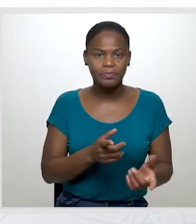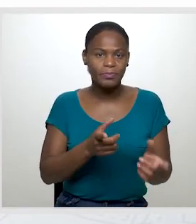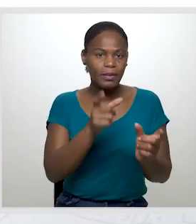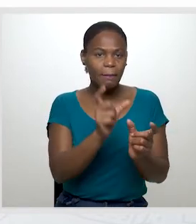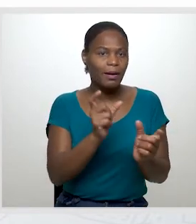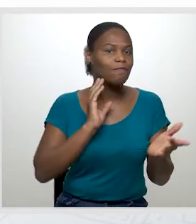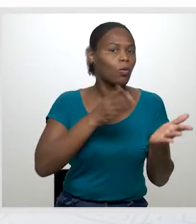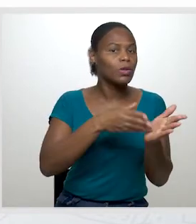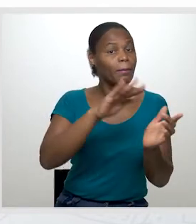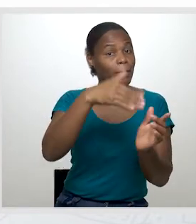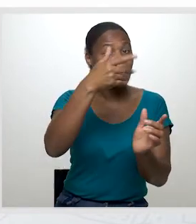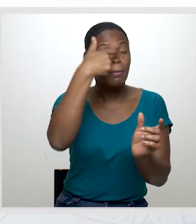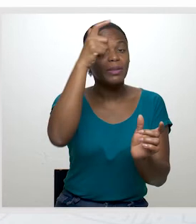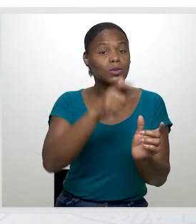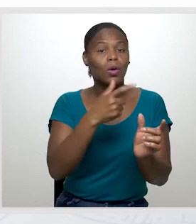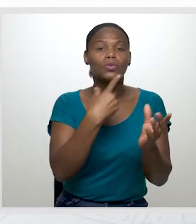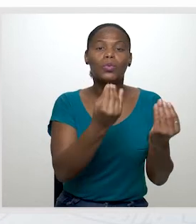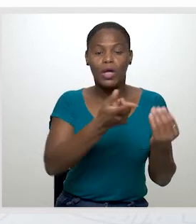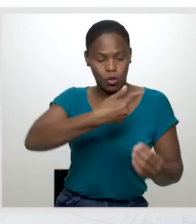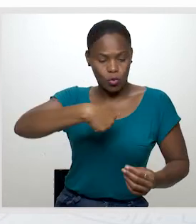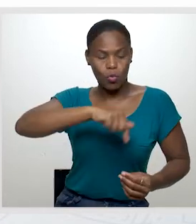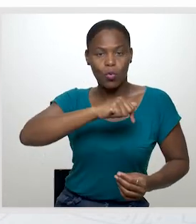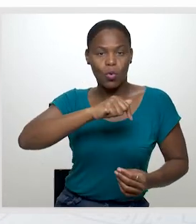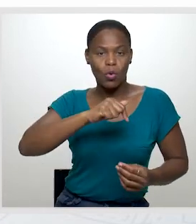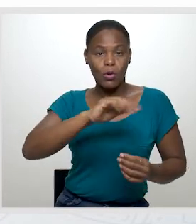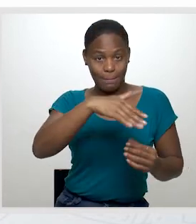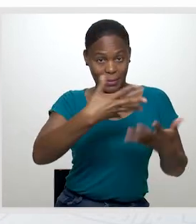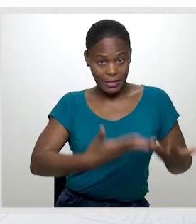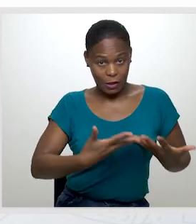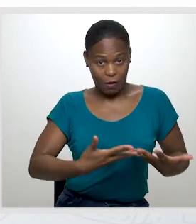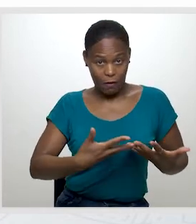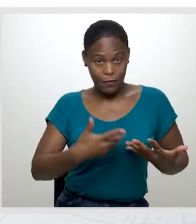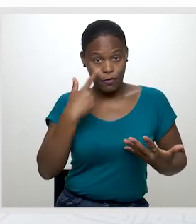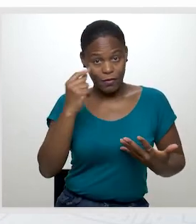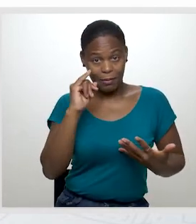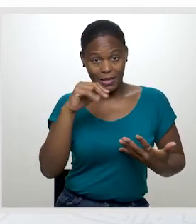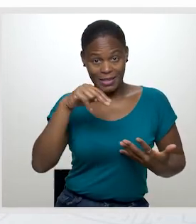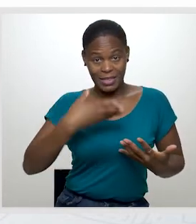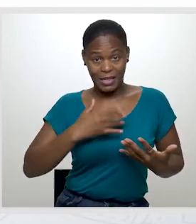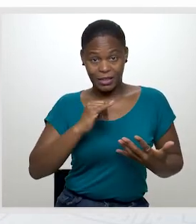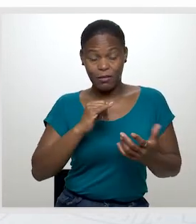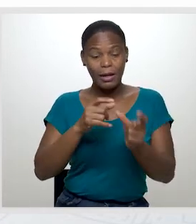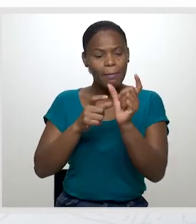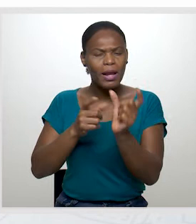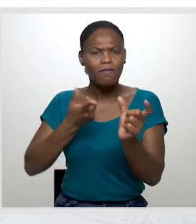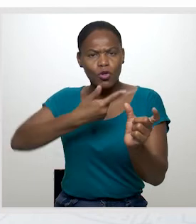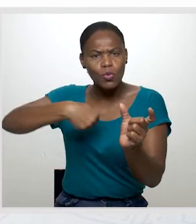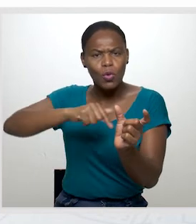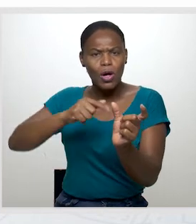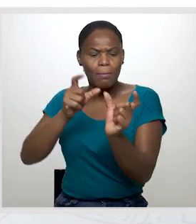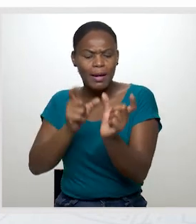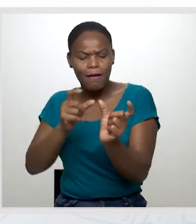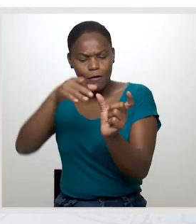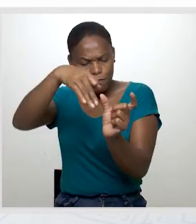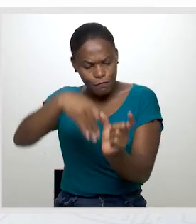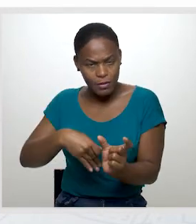radical de la première personne du pluriel, du présent, de l'indicatif, on supprime la terminaison et on ajoute